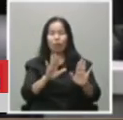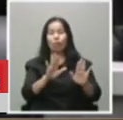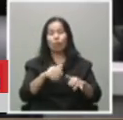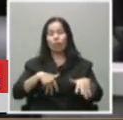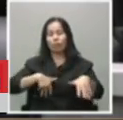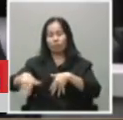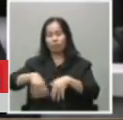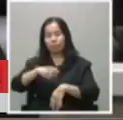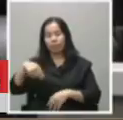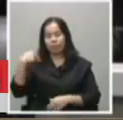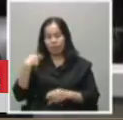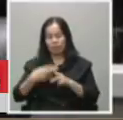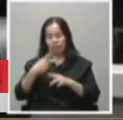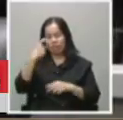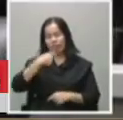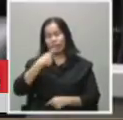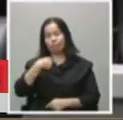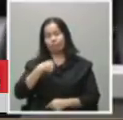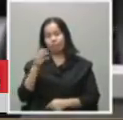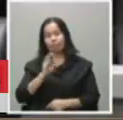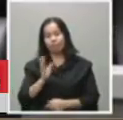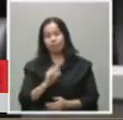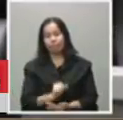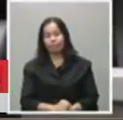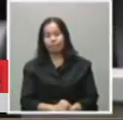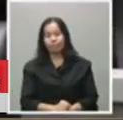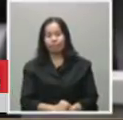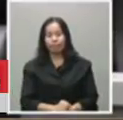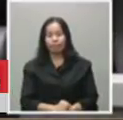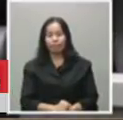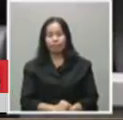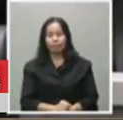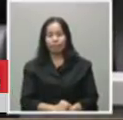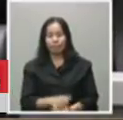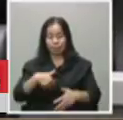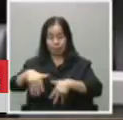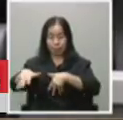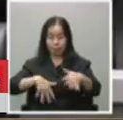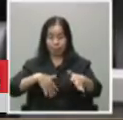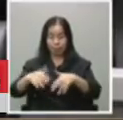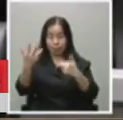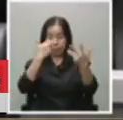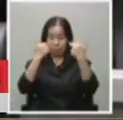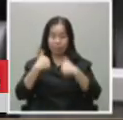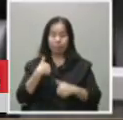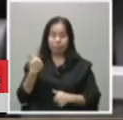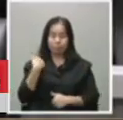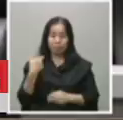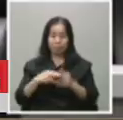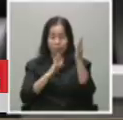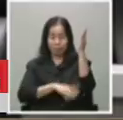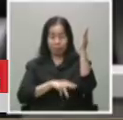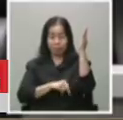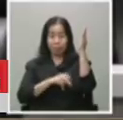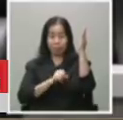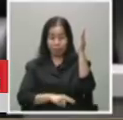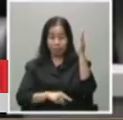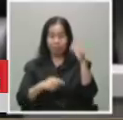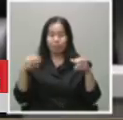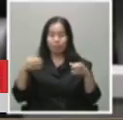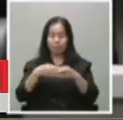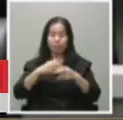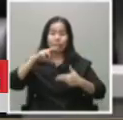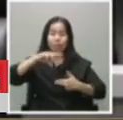ยอะครับผมเดี๋ยวผมจะเสียหายครับตอนนี้คนดูทั้งประเทศครับผมสายันยุติธรรมนครศรีธรรมราชพลังประชารัฐ